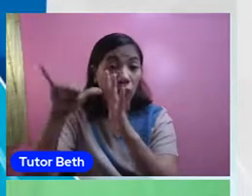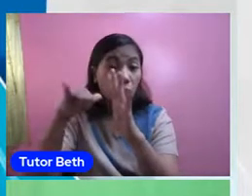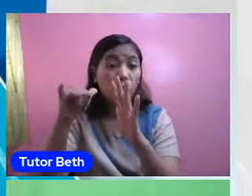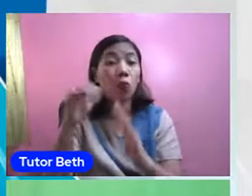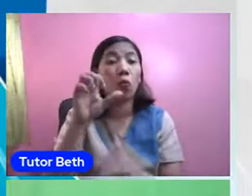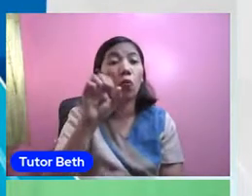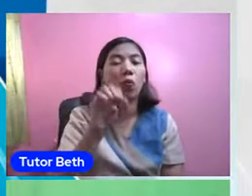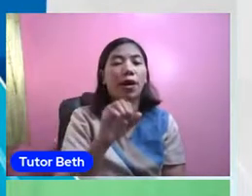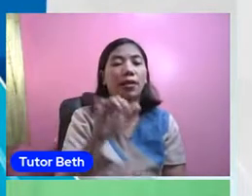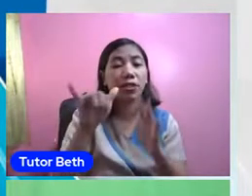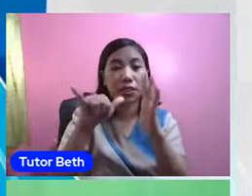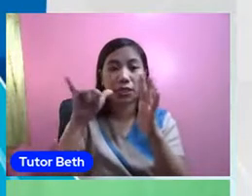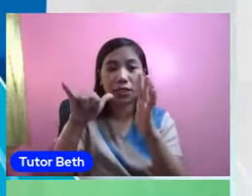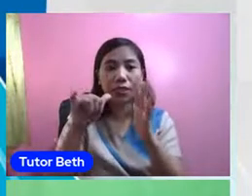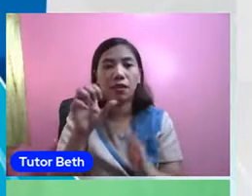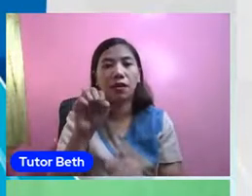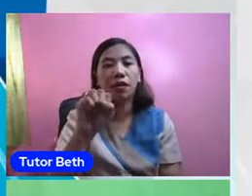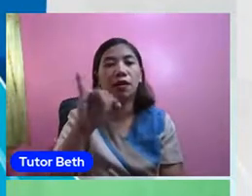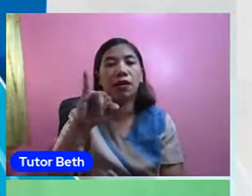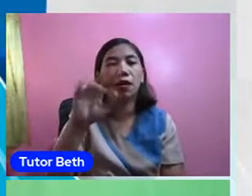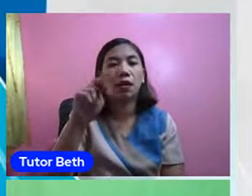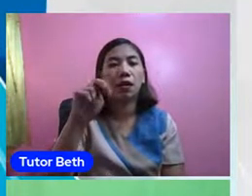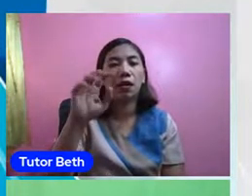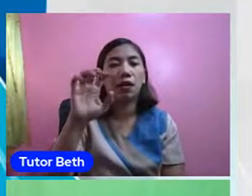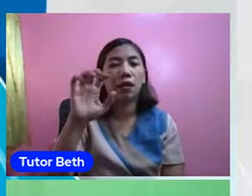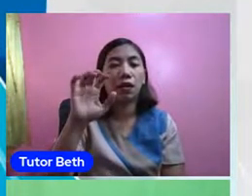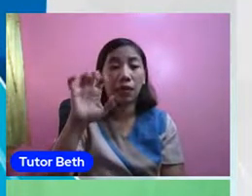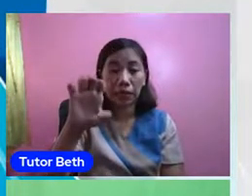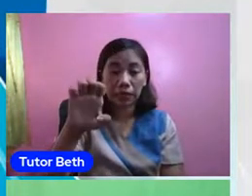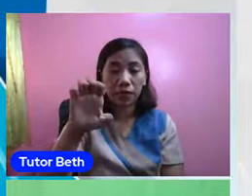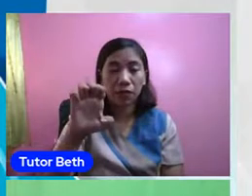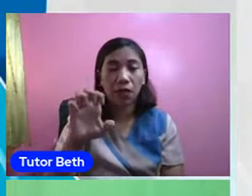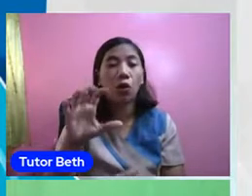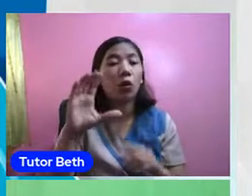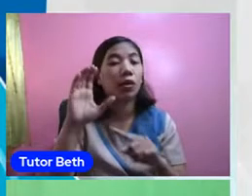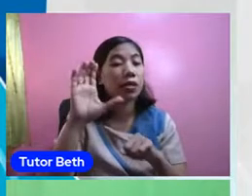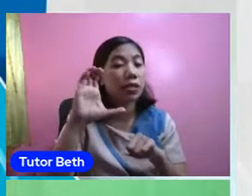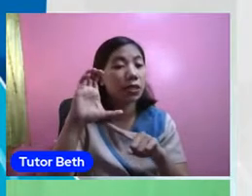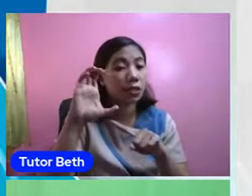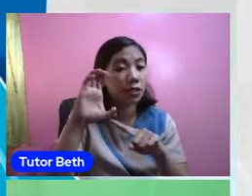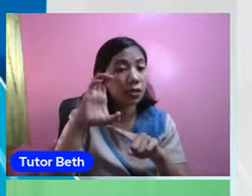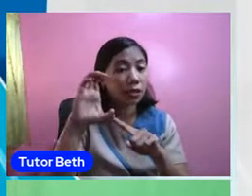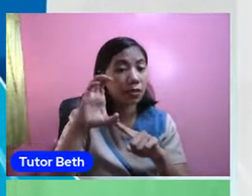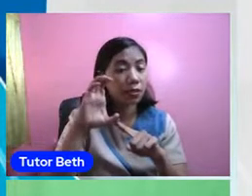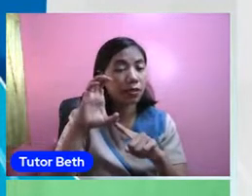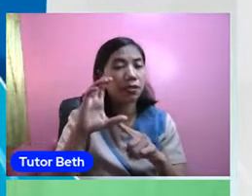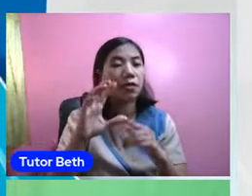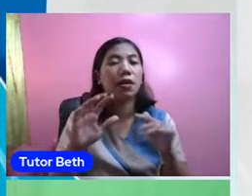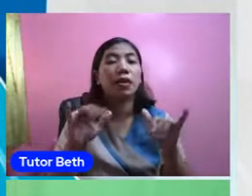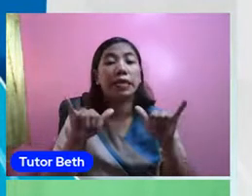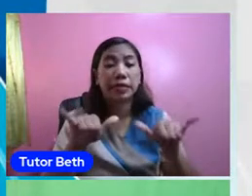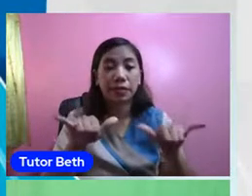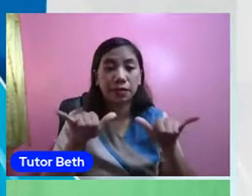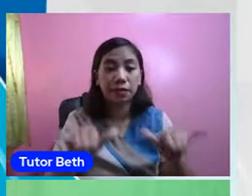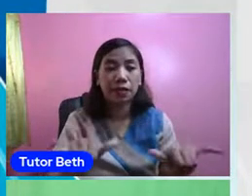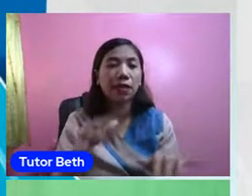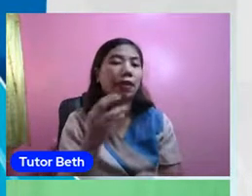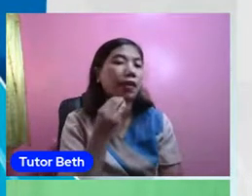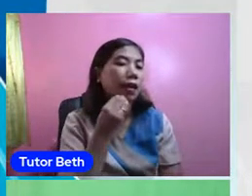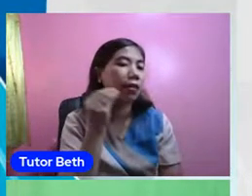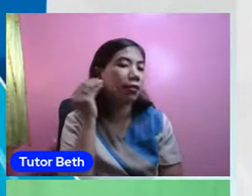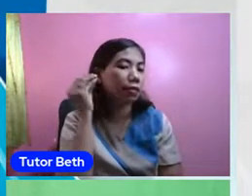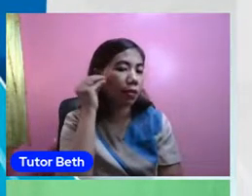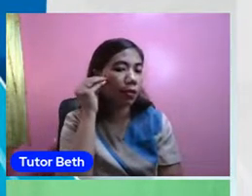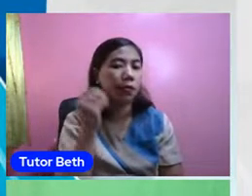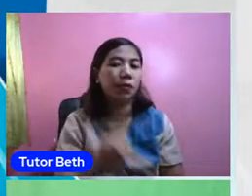At letter C, mag-stay lang kayo sa bahay kasama ng pamilya nyo. So, alin kaya dyan sa tatlo?